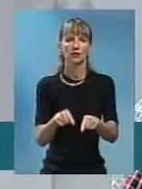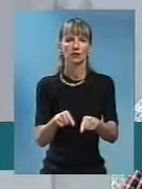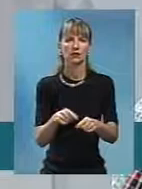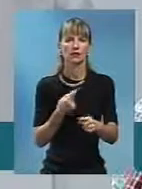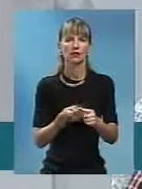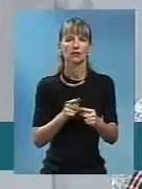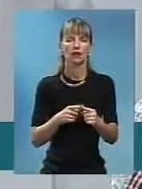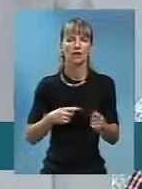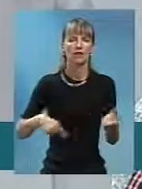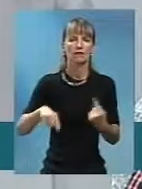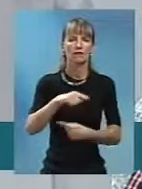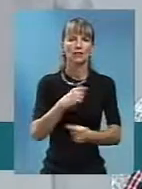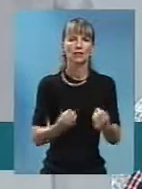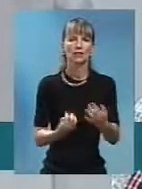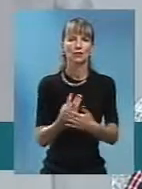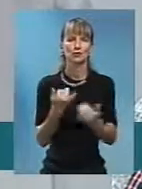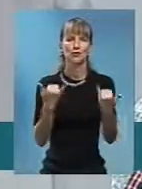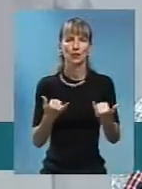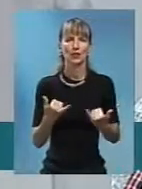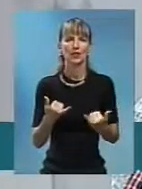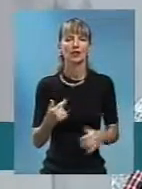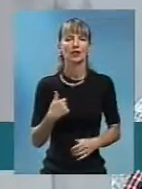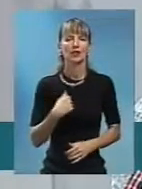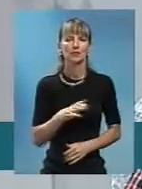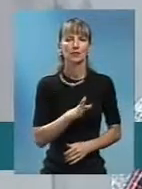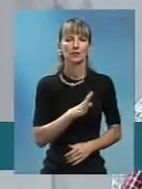цей вир тризубів сьогодні, я був,